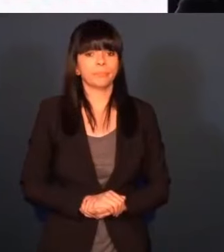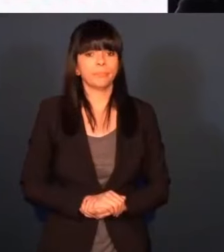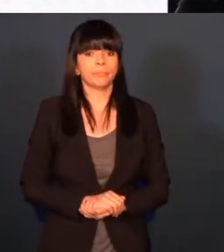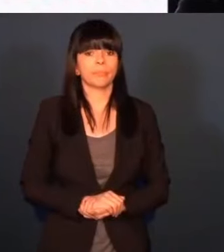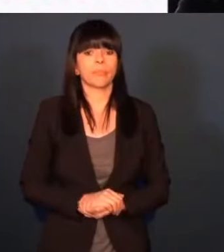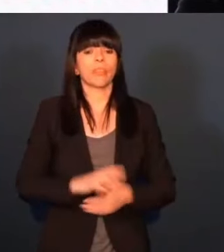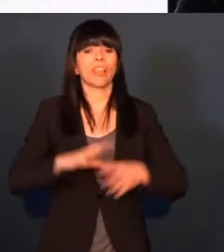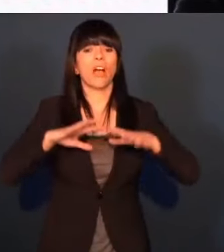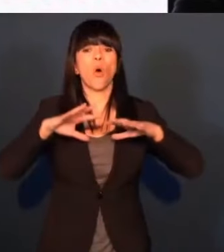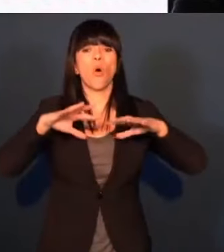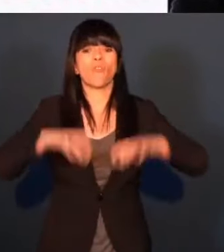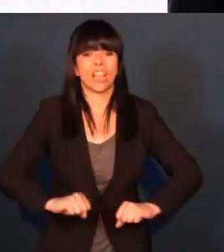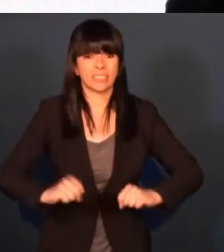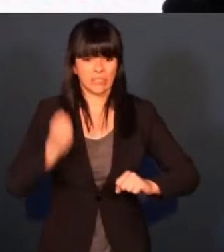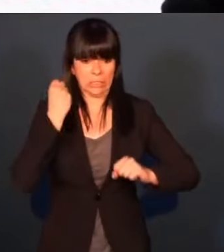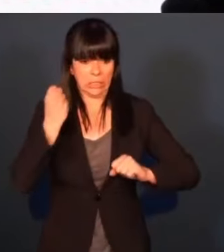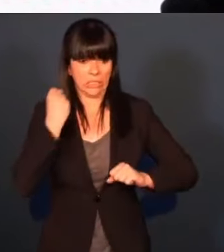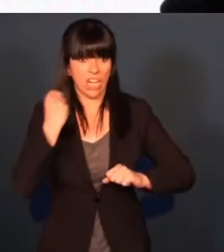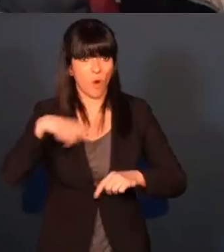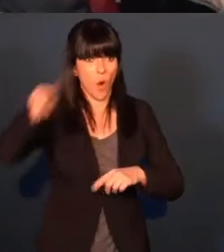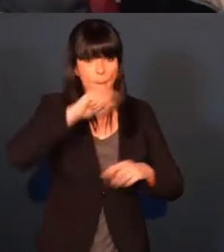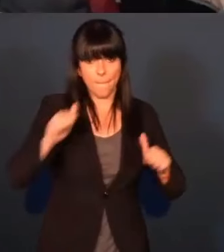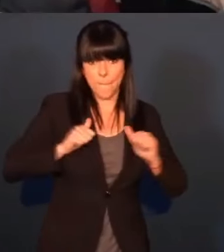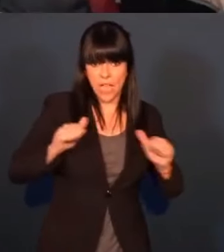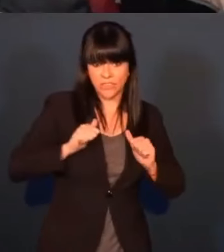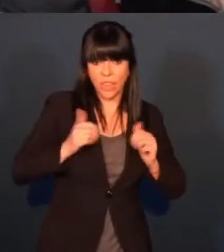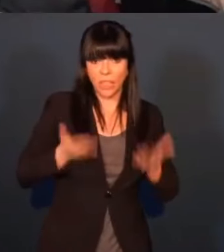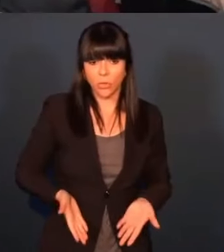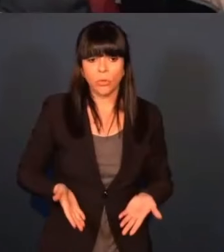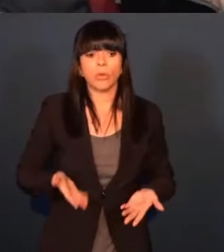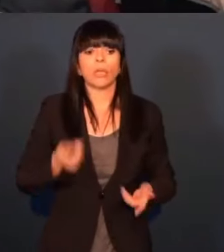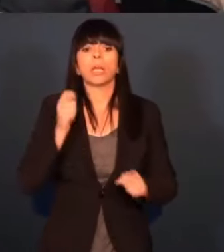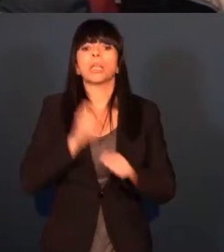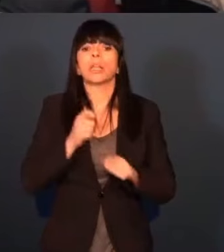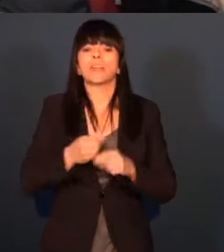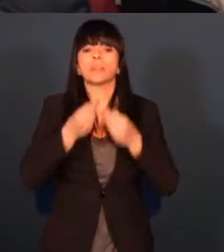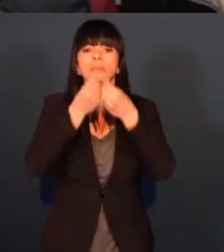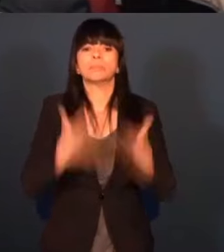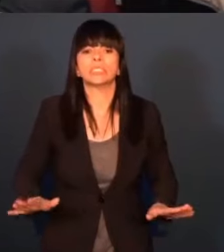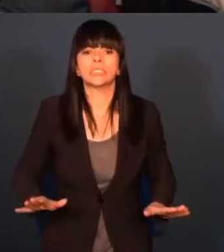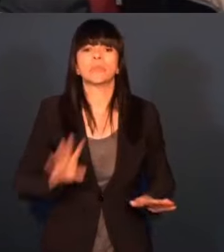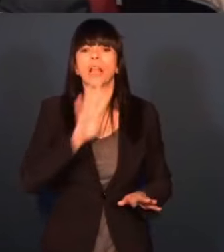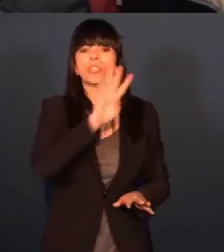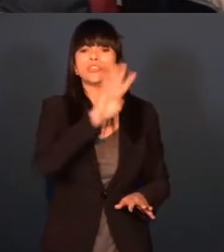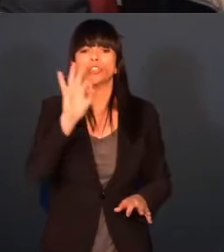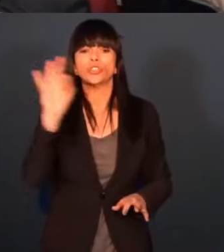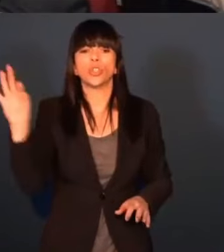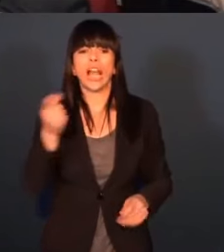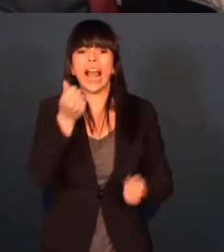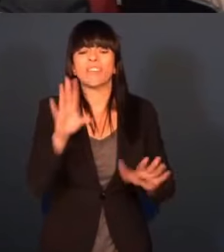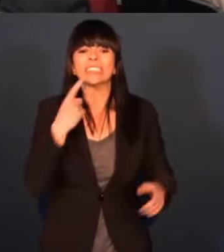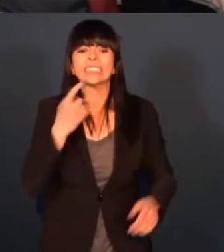В областта на здравеопазването направихме безплатни над 400 лекарства за